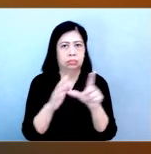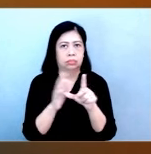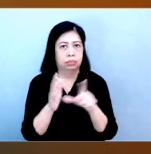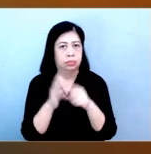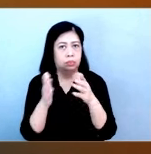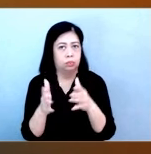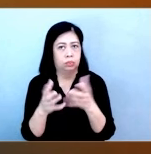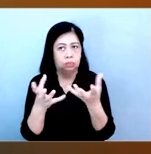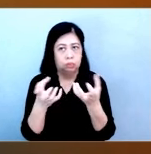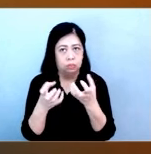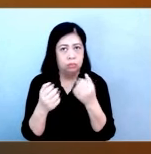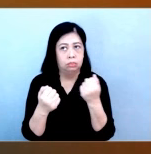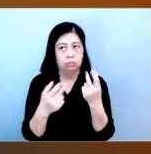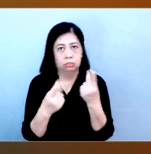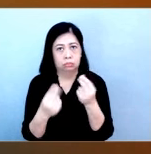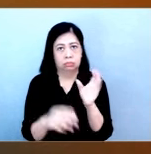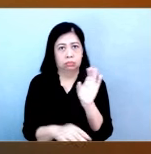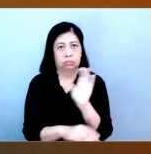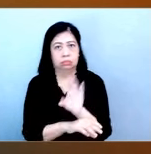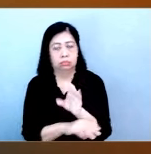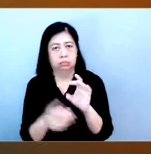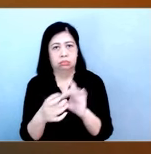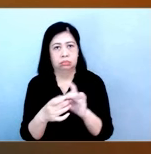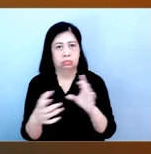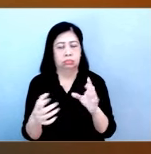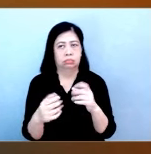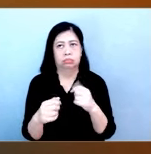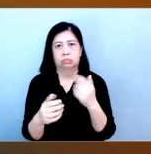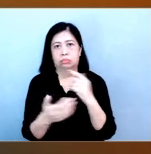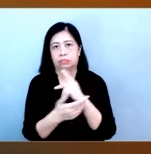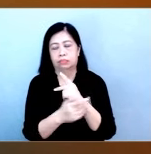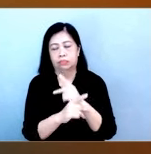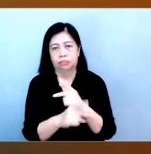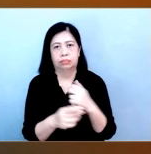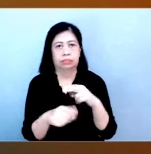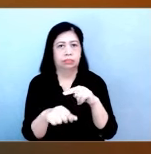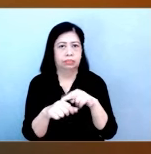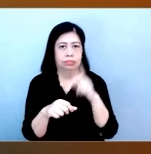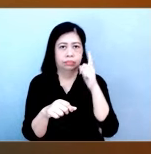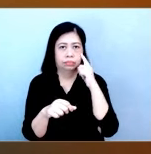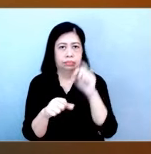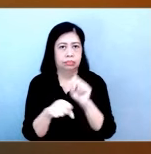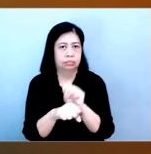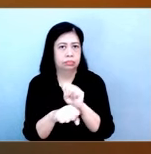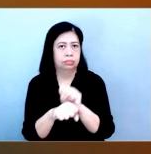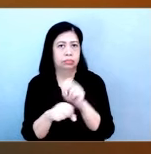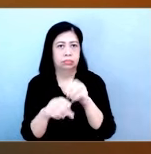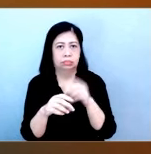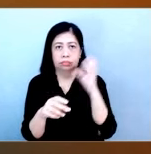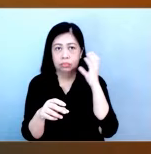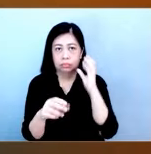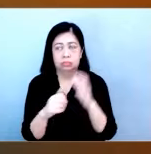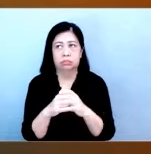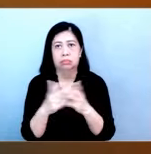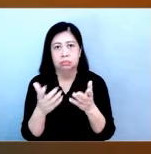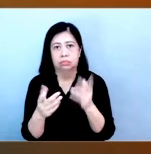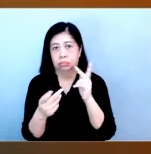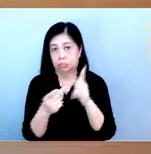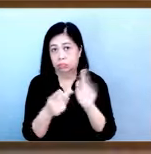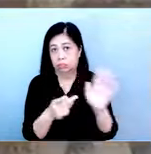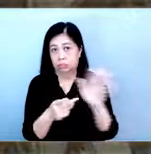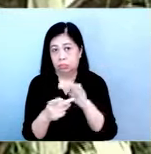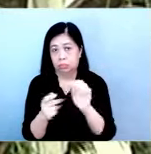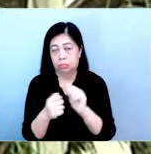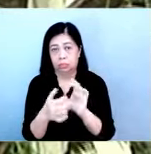yung gagawin nila to prevent the national government from exercising its functions in Mindanao, which is yun yung purpose nila, is to